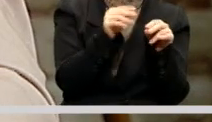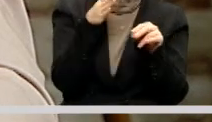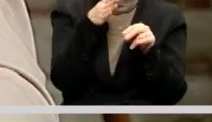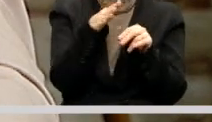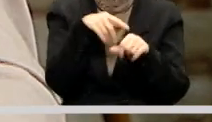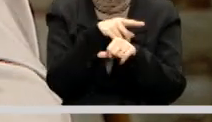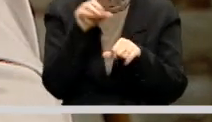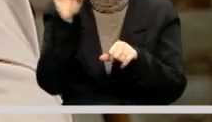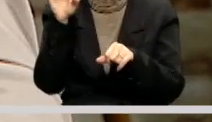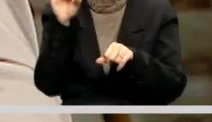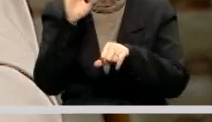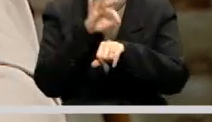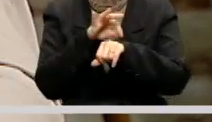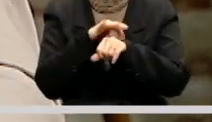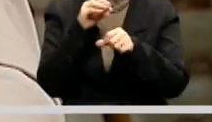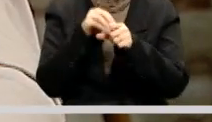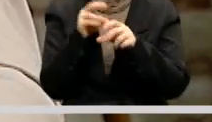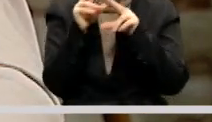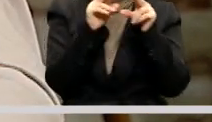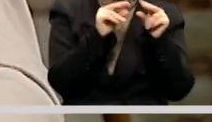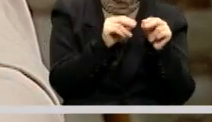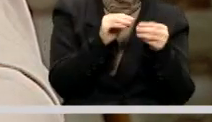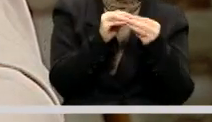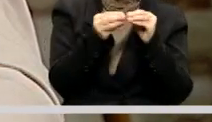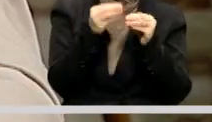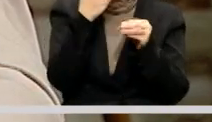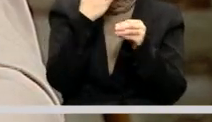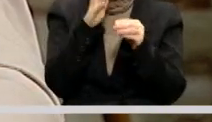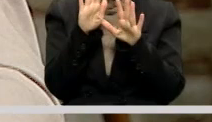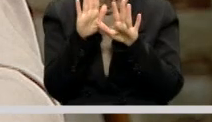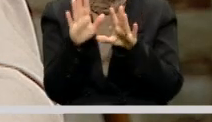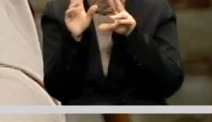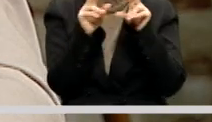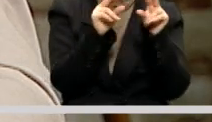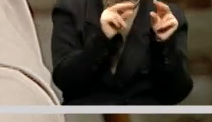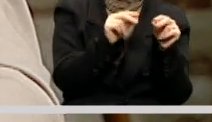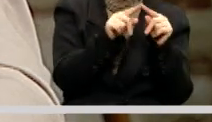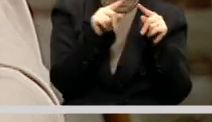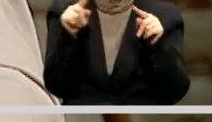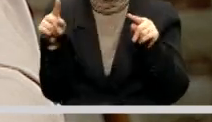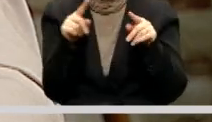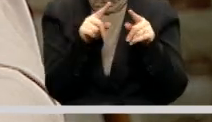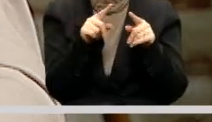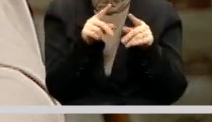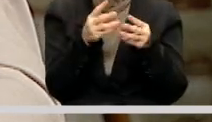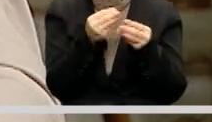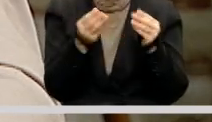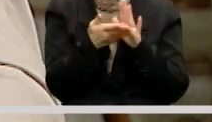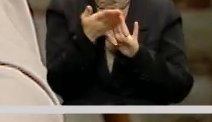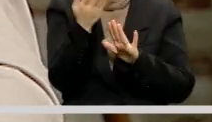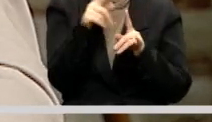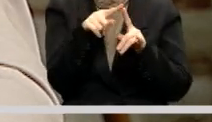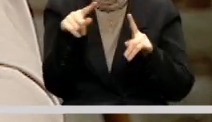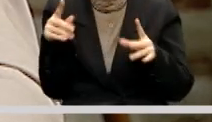içinde uyuyorsa hiçbir sıkıntı yok. Ama uyuma süresi uzadıysa, uykuyu başlatmada